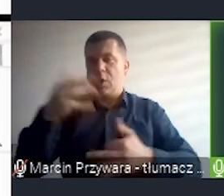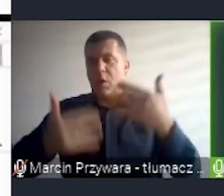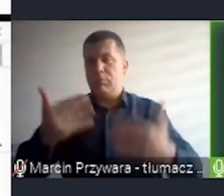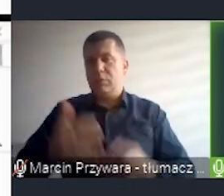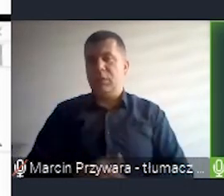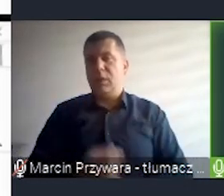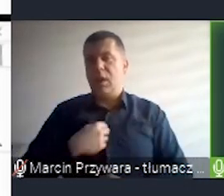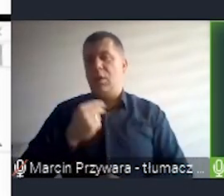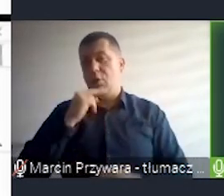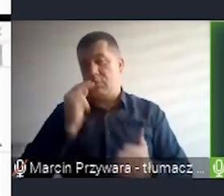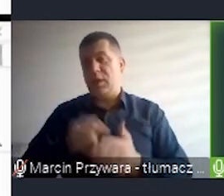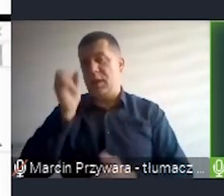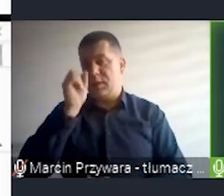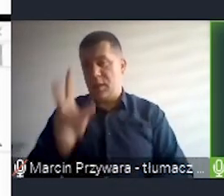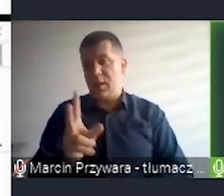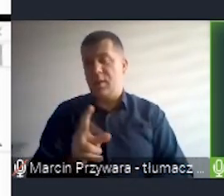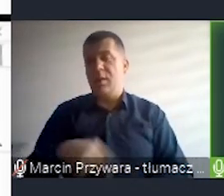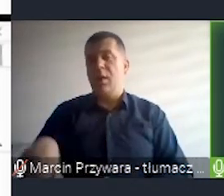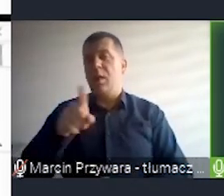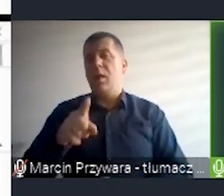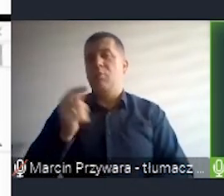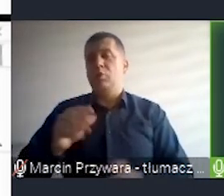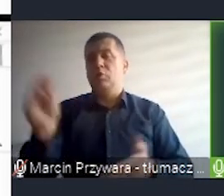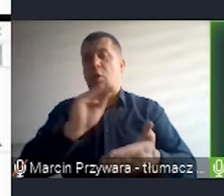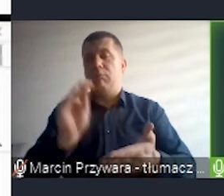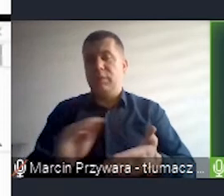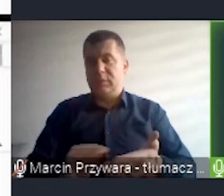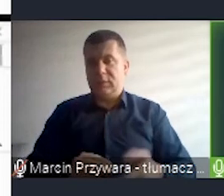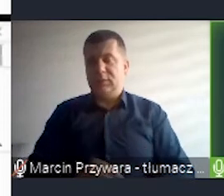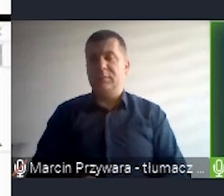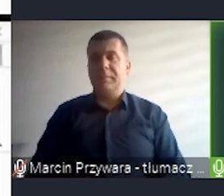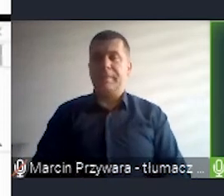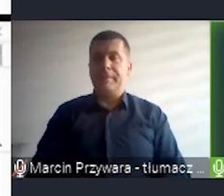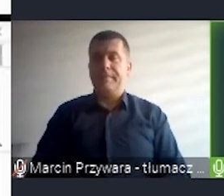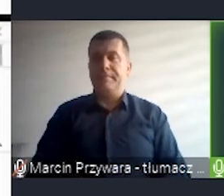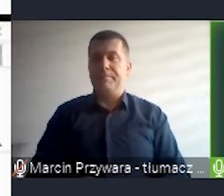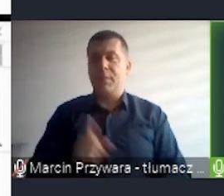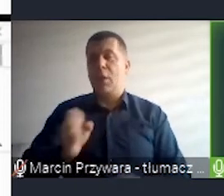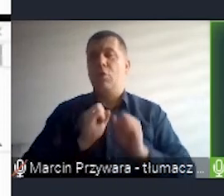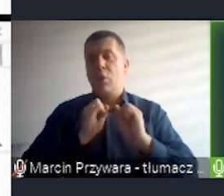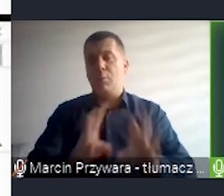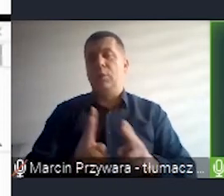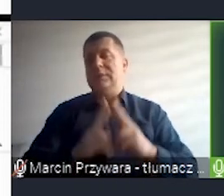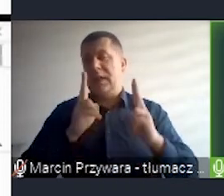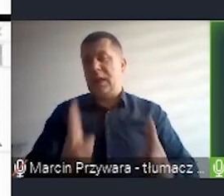I odpowiedziałem, że tak, tylko musi Pani opisać, że